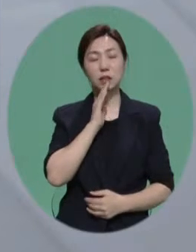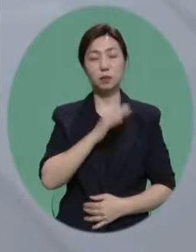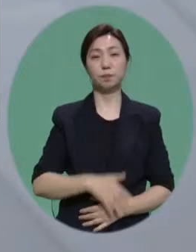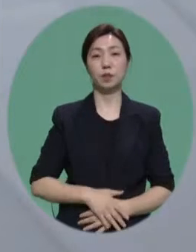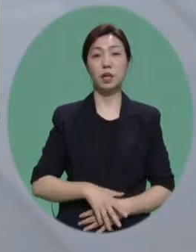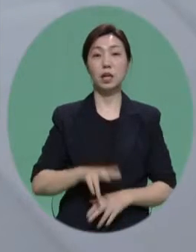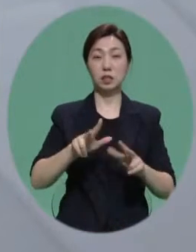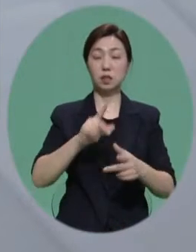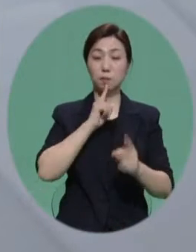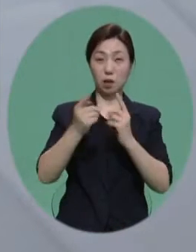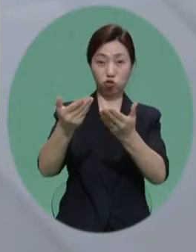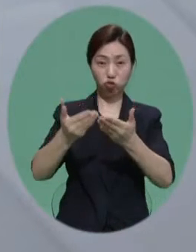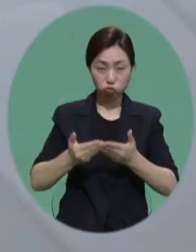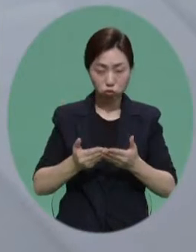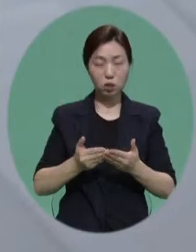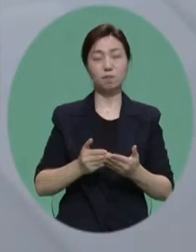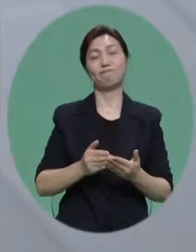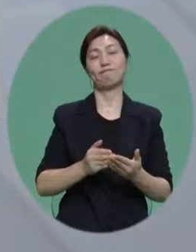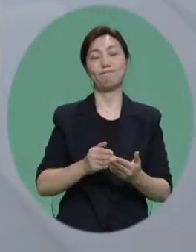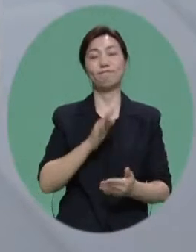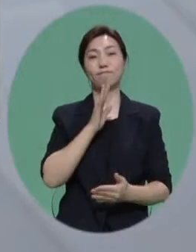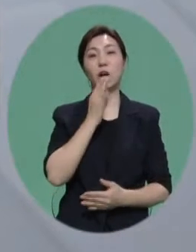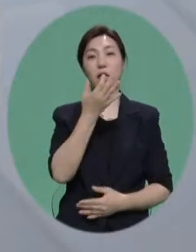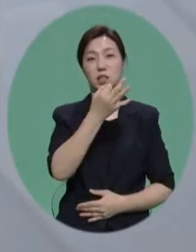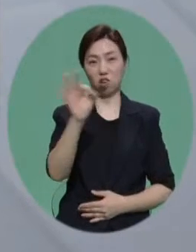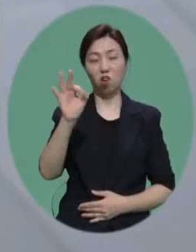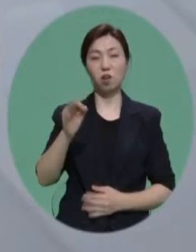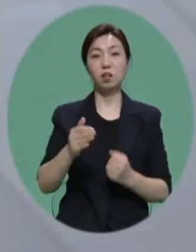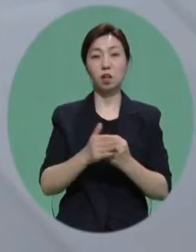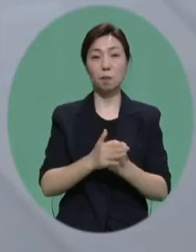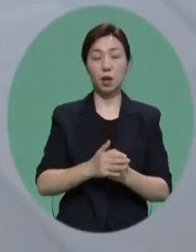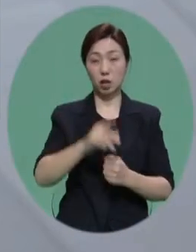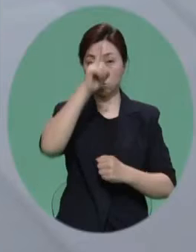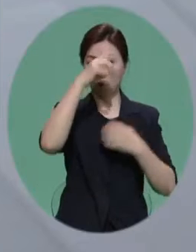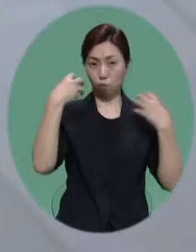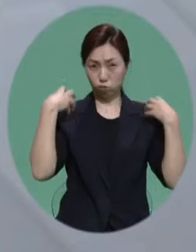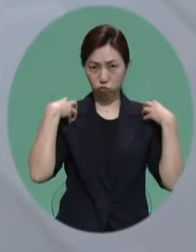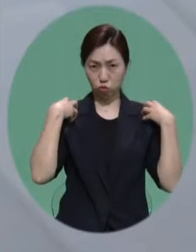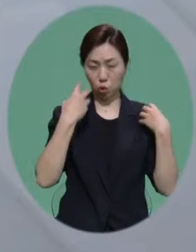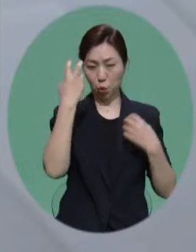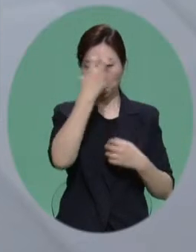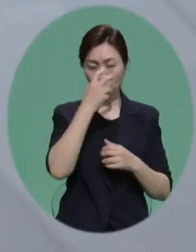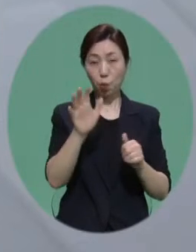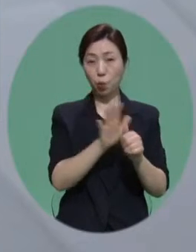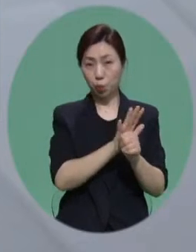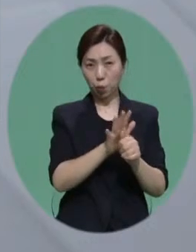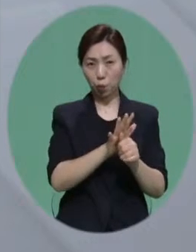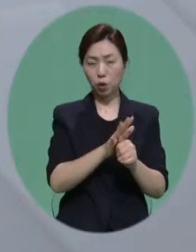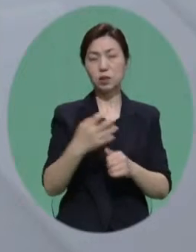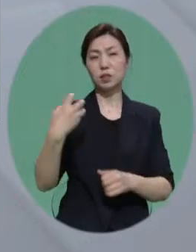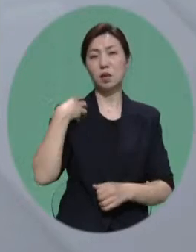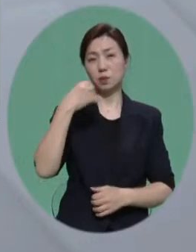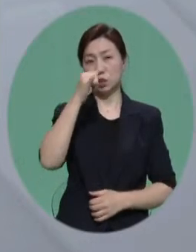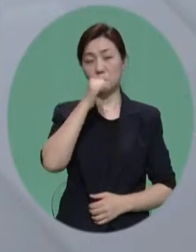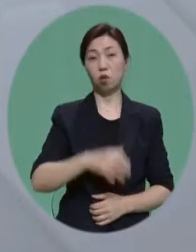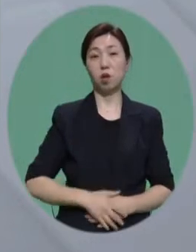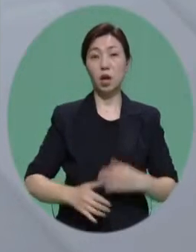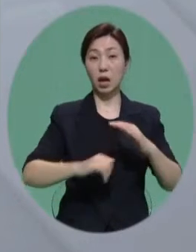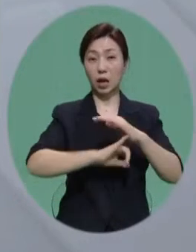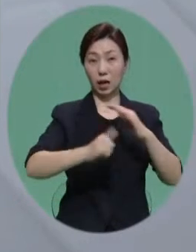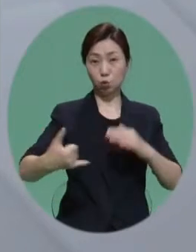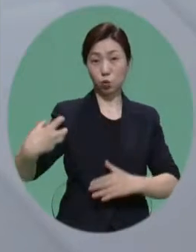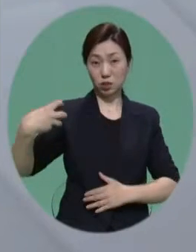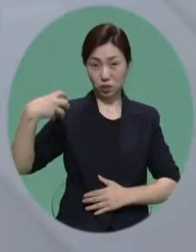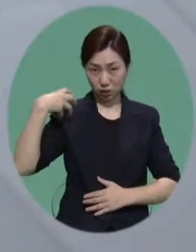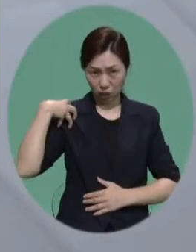일리가 있기 때문에 저희 이제 이건 돌본 국가 책임 하고 단계가 있는데 그저 모양 오브제는 완전히 폐지하는 쪽으로